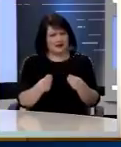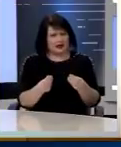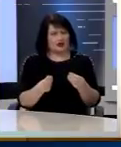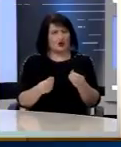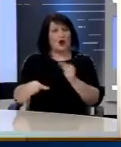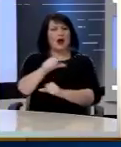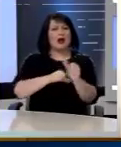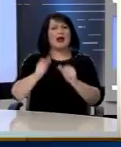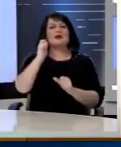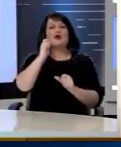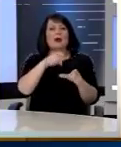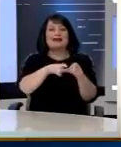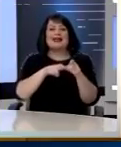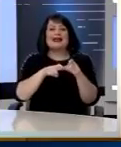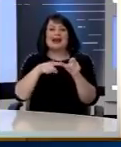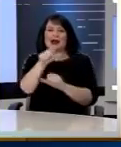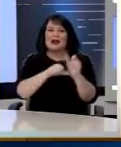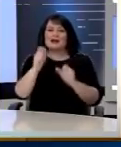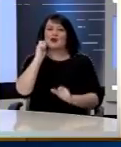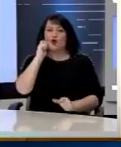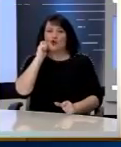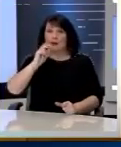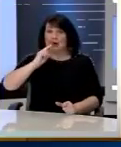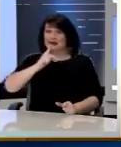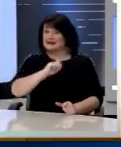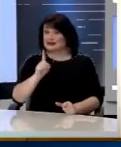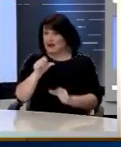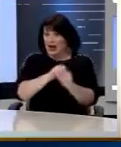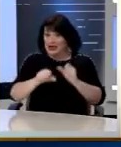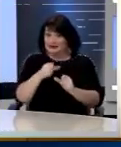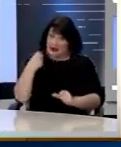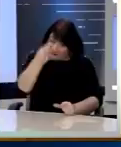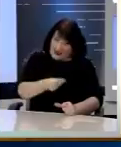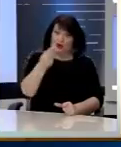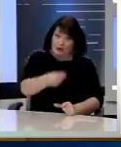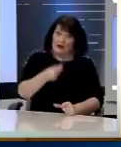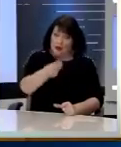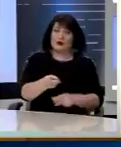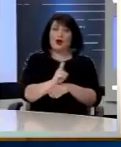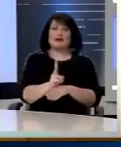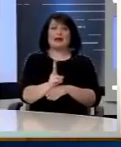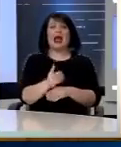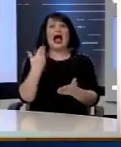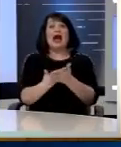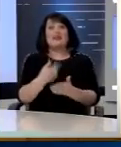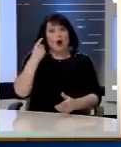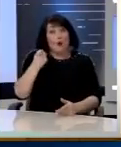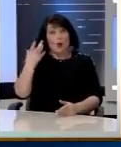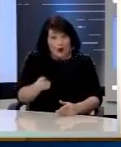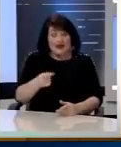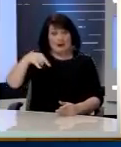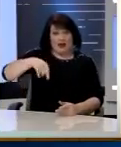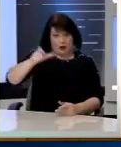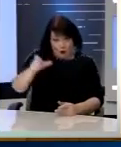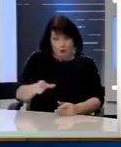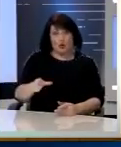του ονόματος εταιρείας κάποια στιγμή την οποία έγινε για να μην υπάρχει παρεξήγηση. Σας καταθέτω στη Βουλή την άδεια οπλοφορίας του Παπαδόπουλου. Σας